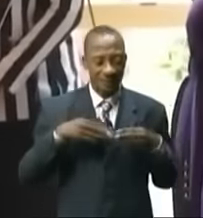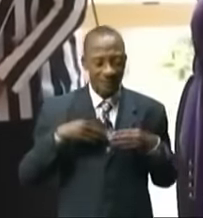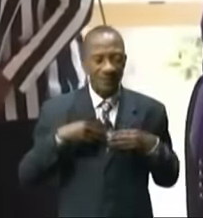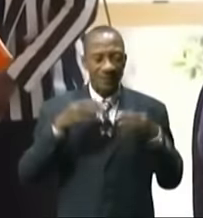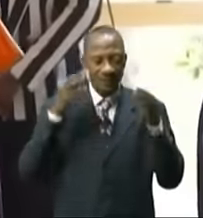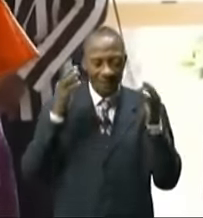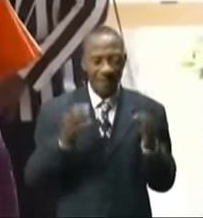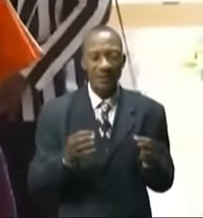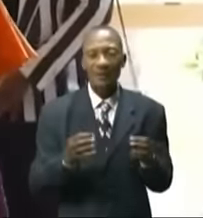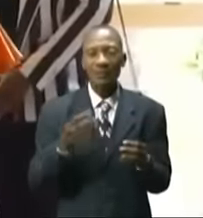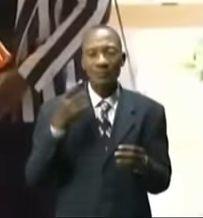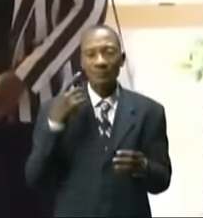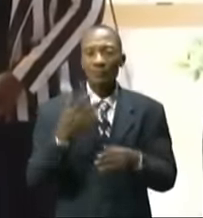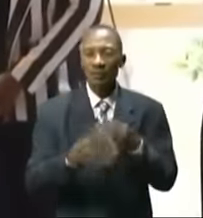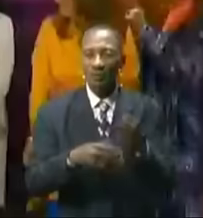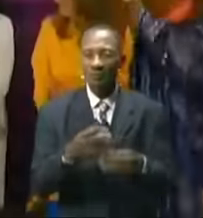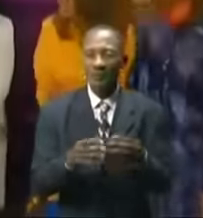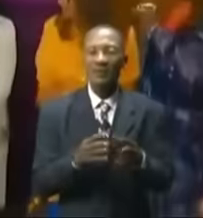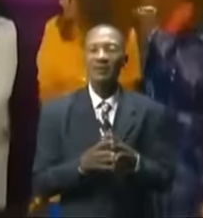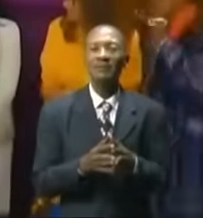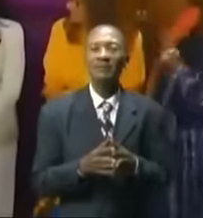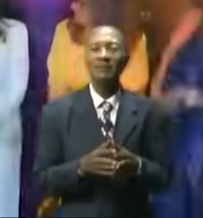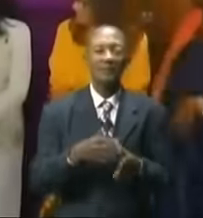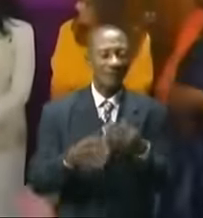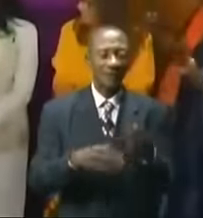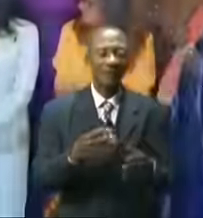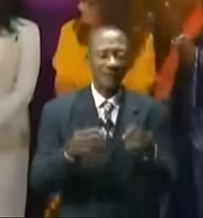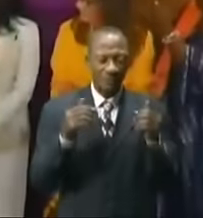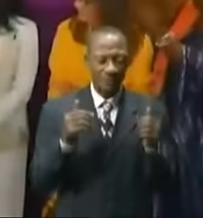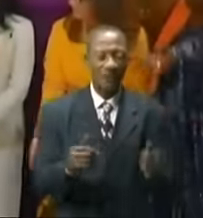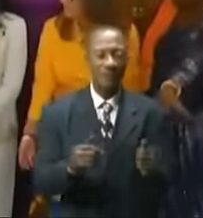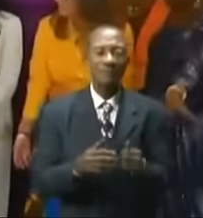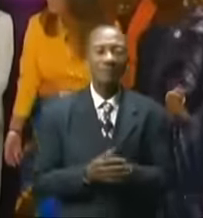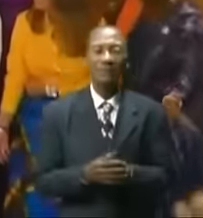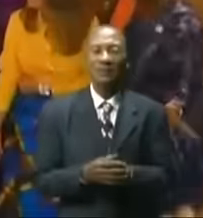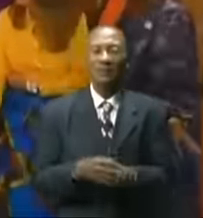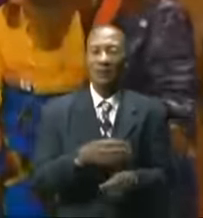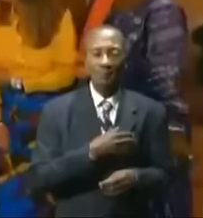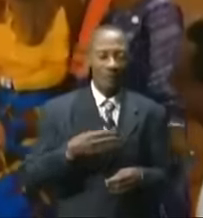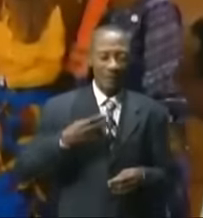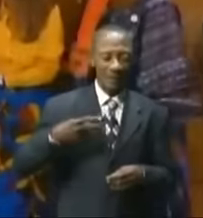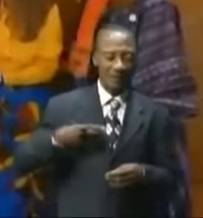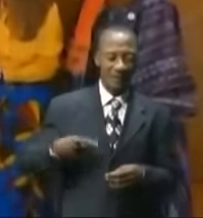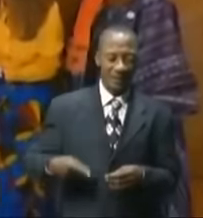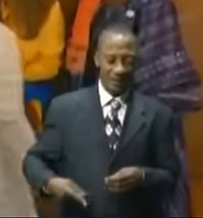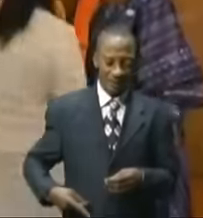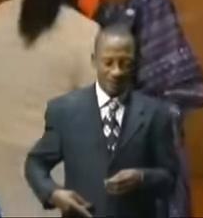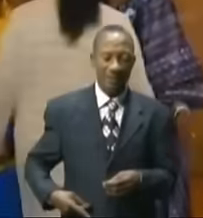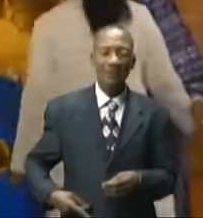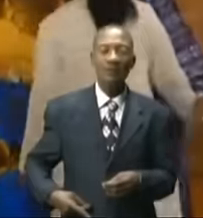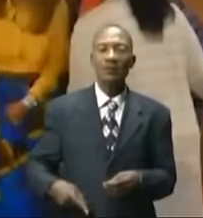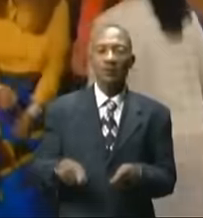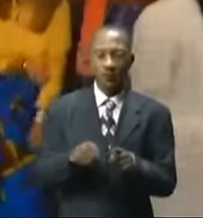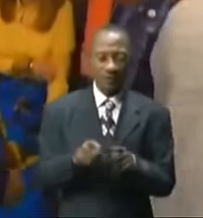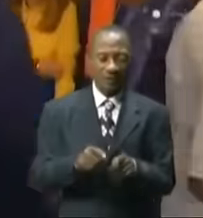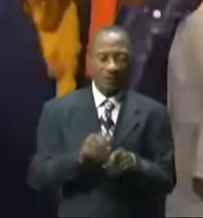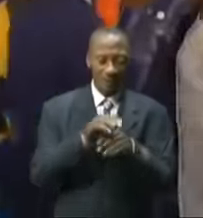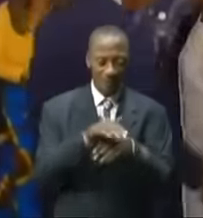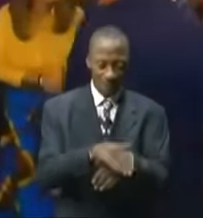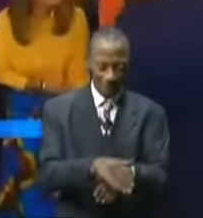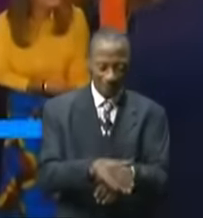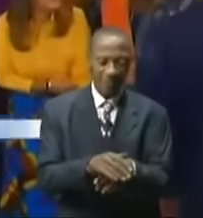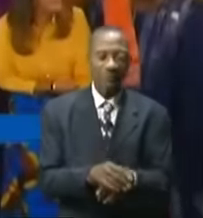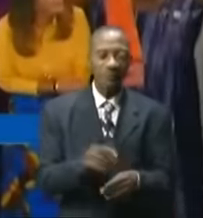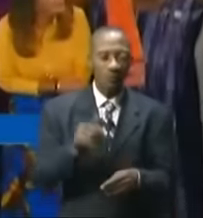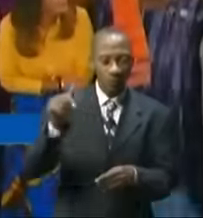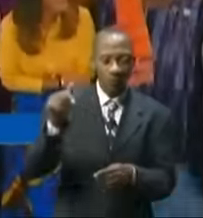avec davantage de détermination. La distinguée première dame de la RDC, Denise Nyakeru Tshisekedi, présidente en